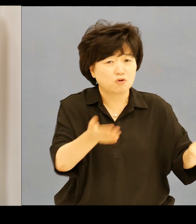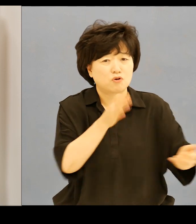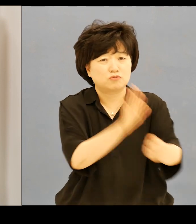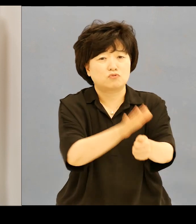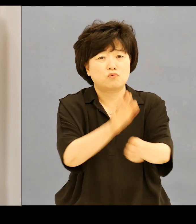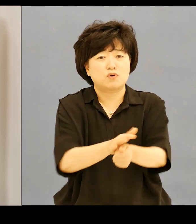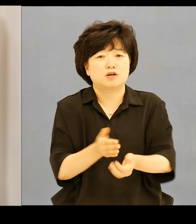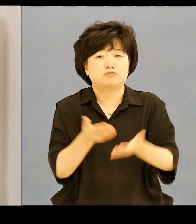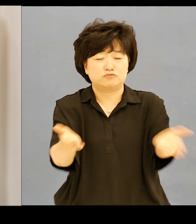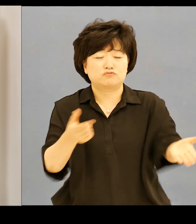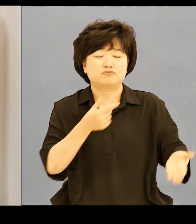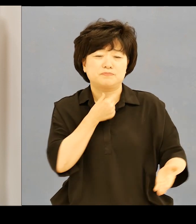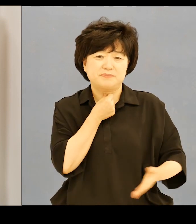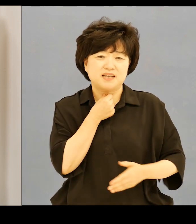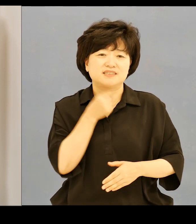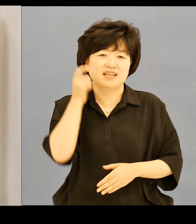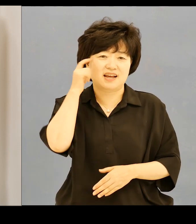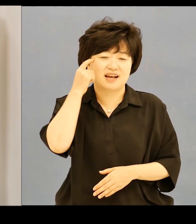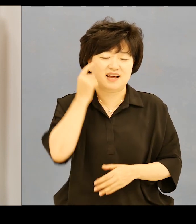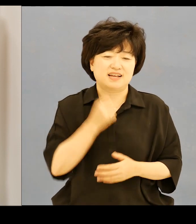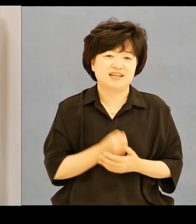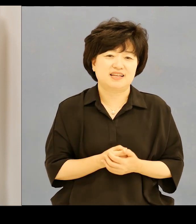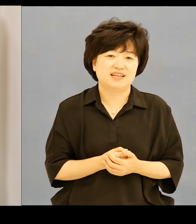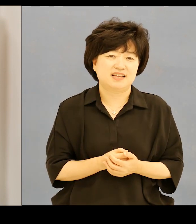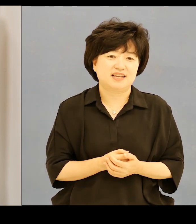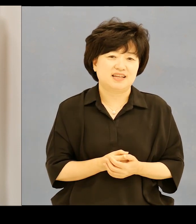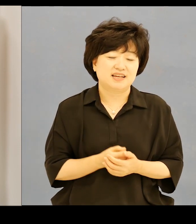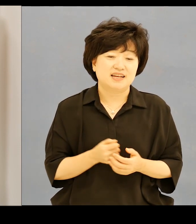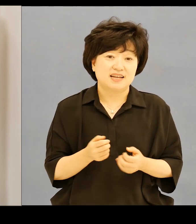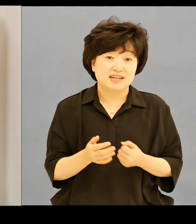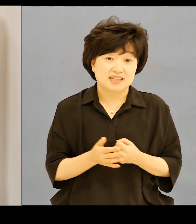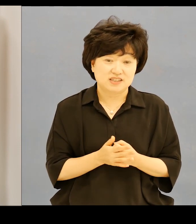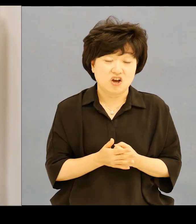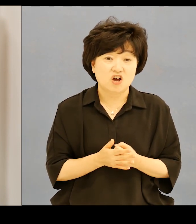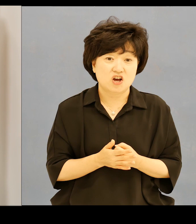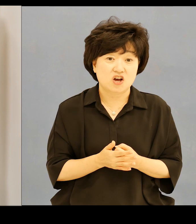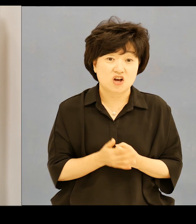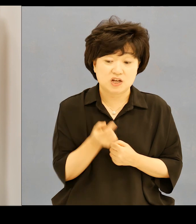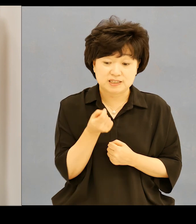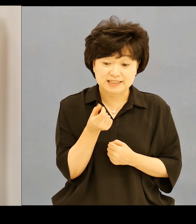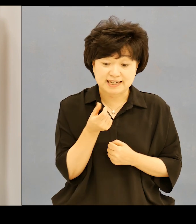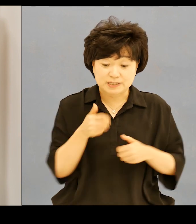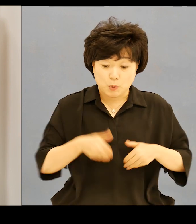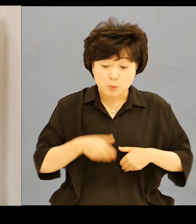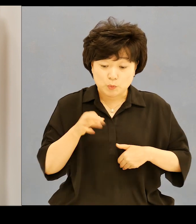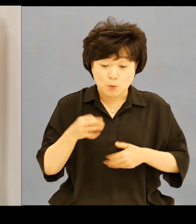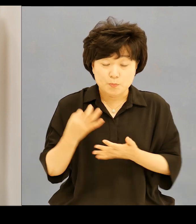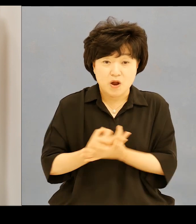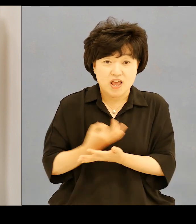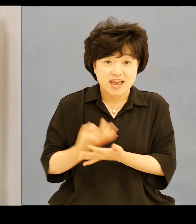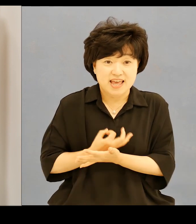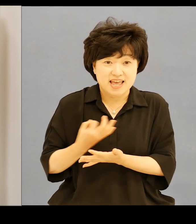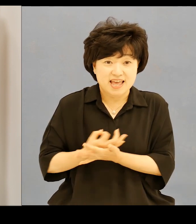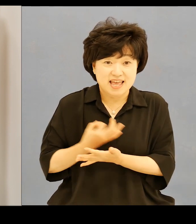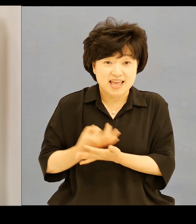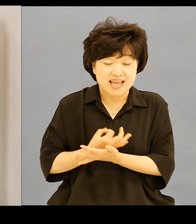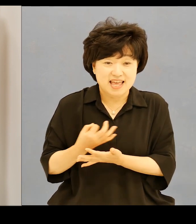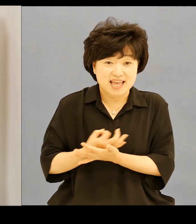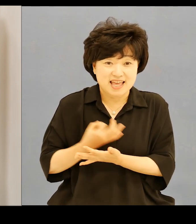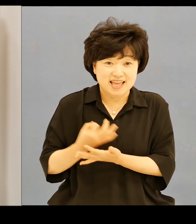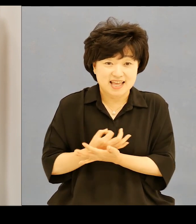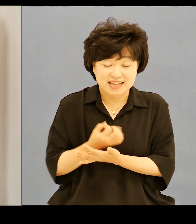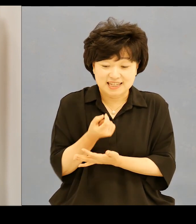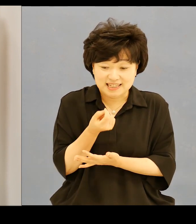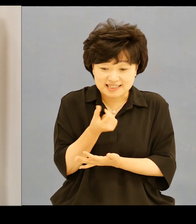누군가를 도와줄 수 있는 사람이 되고 싶다는 생각이 들었어요. 그래서 제가 이제 작게 용돈벌이 하면서